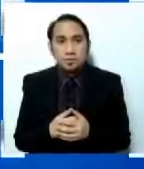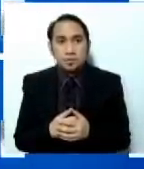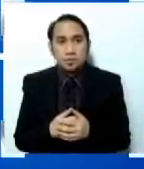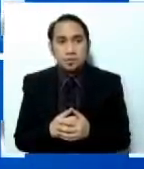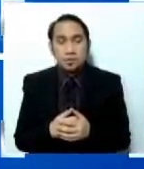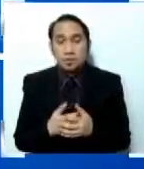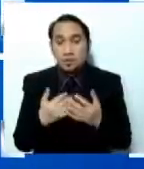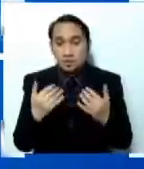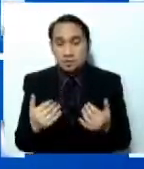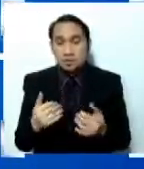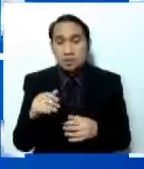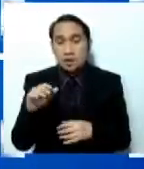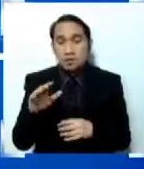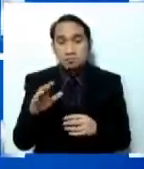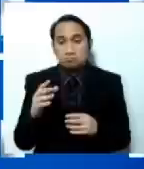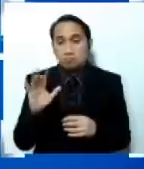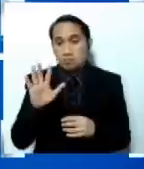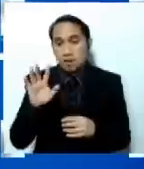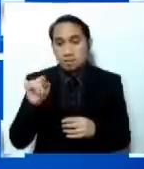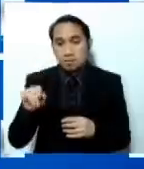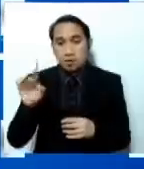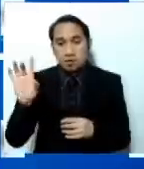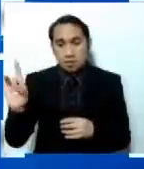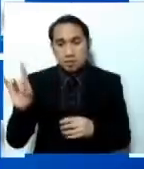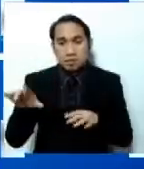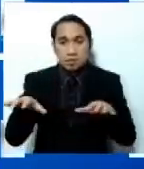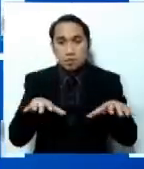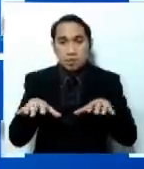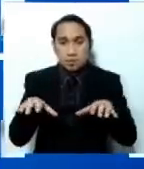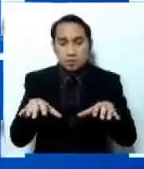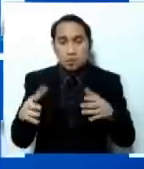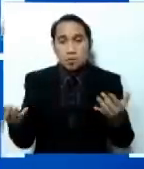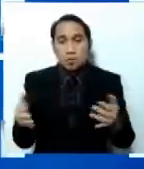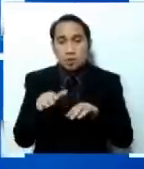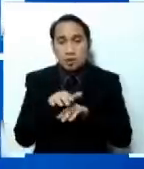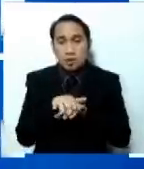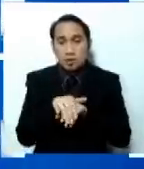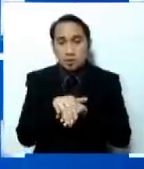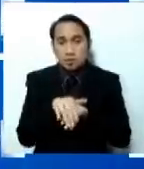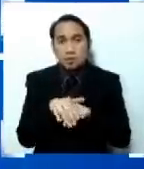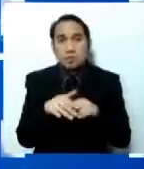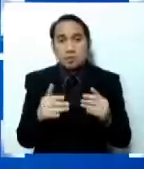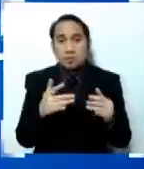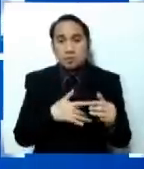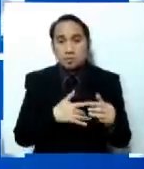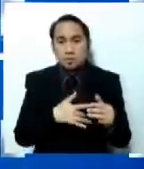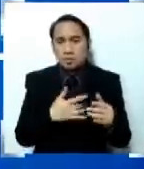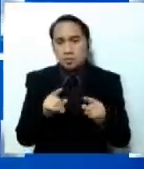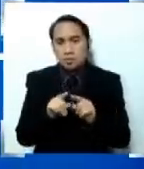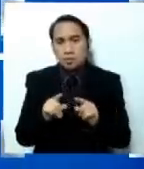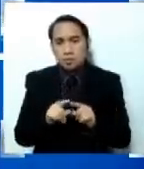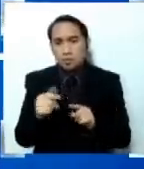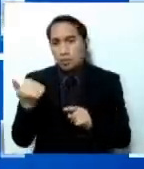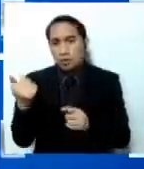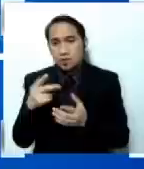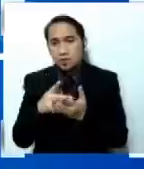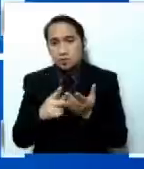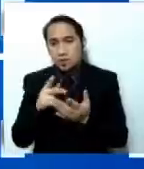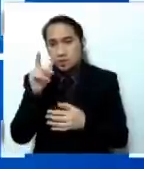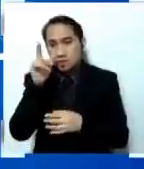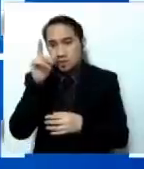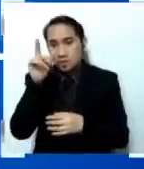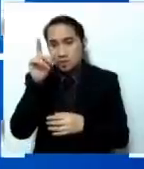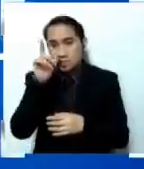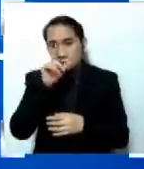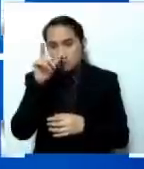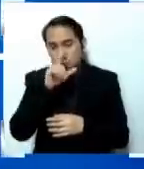Magnitude 5.8 na lindol yumanig sa Occidental Mindoro. Nadama ang lindol sa iba pang bahagi ng Luzon pati sa Metro Manila.